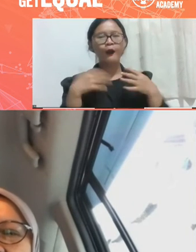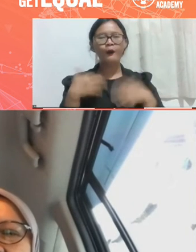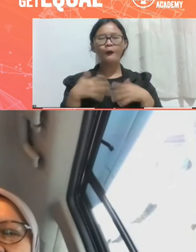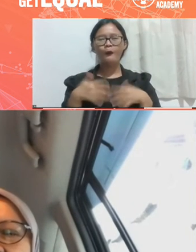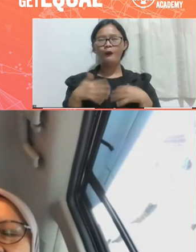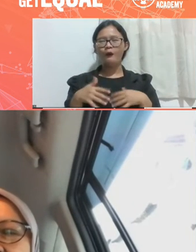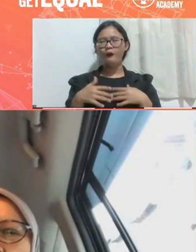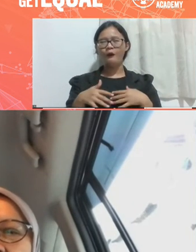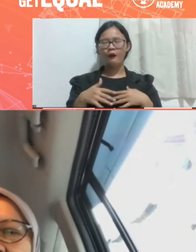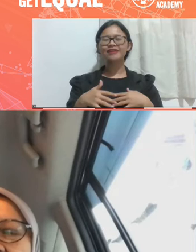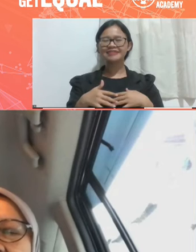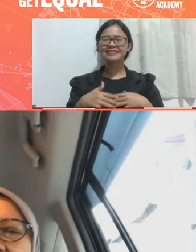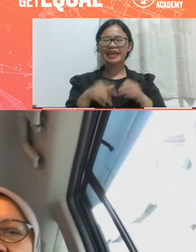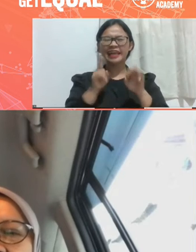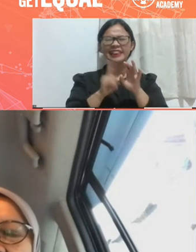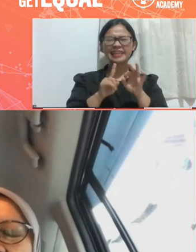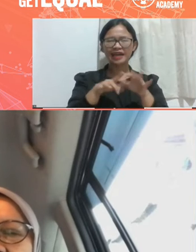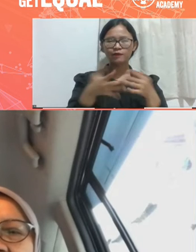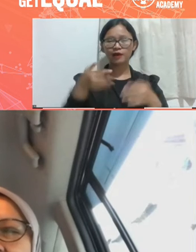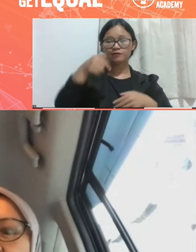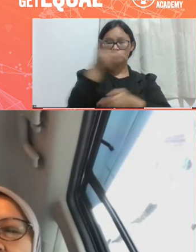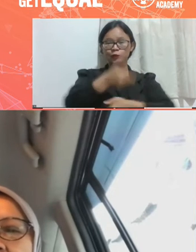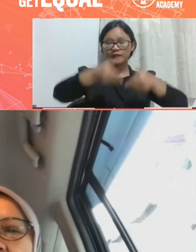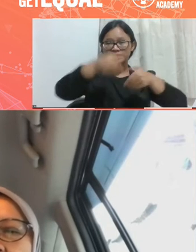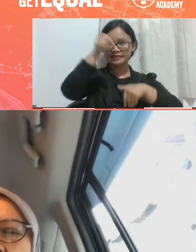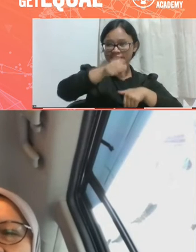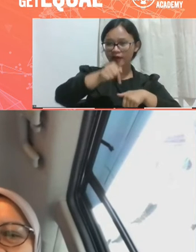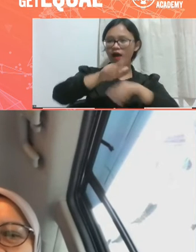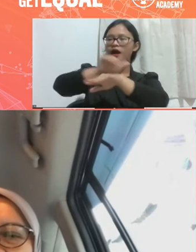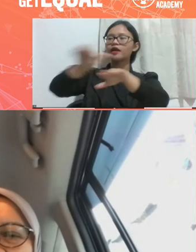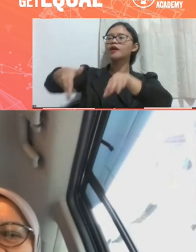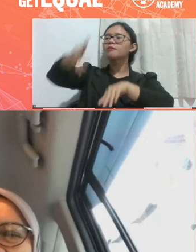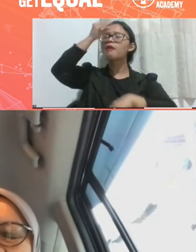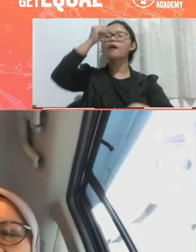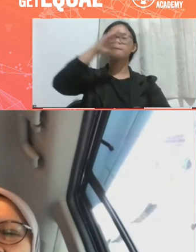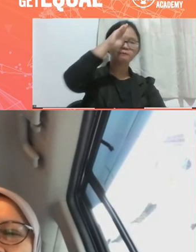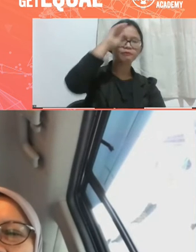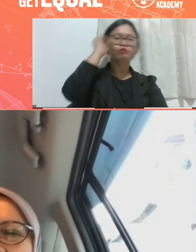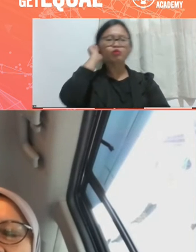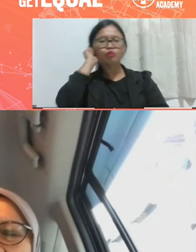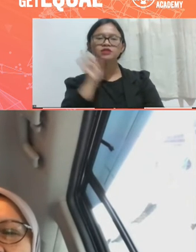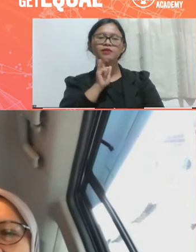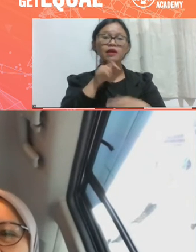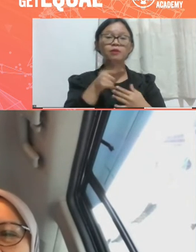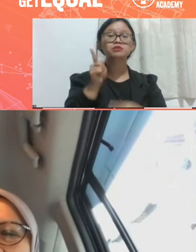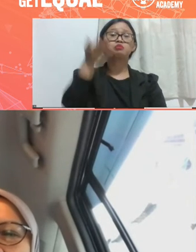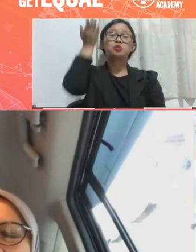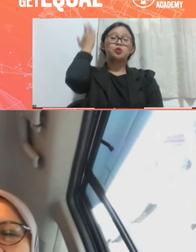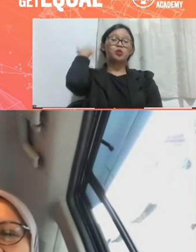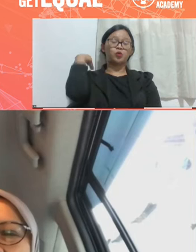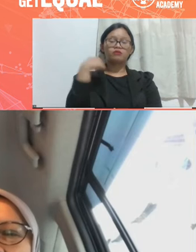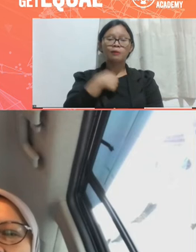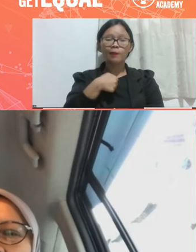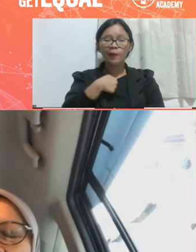Artinya di zaman saat ini anak-anak itu sudah paham tentang gender. Kalau dulu saya ingat sekali